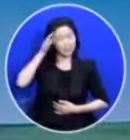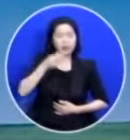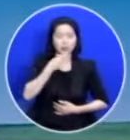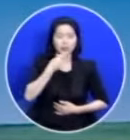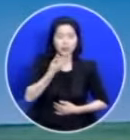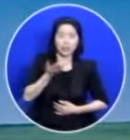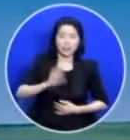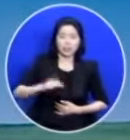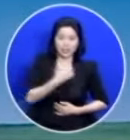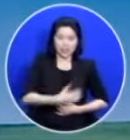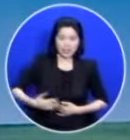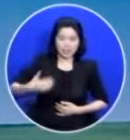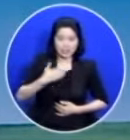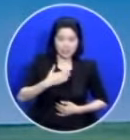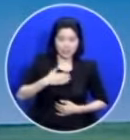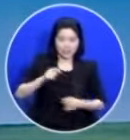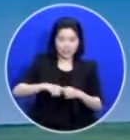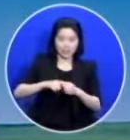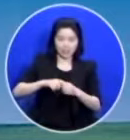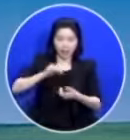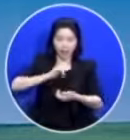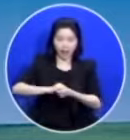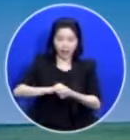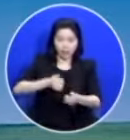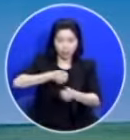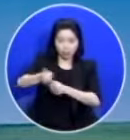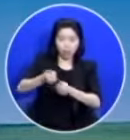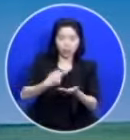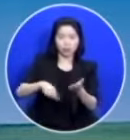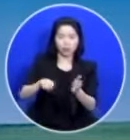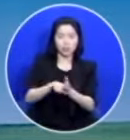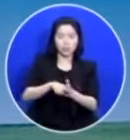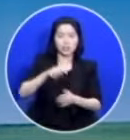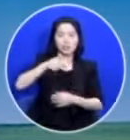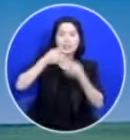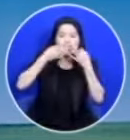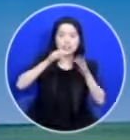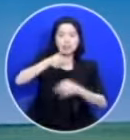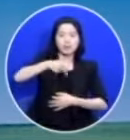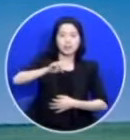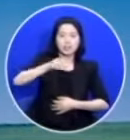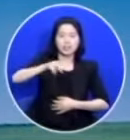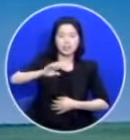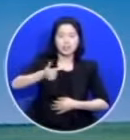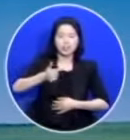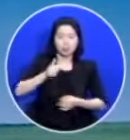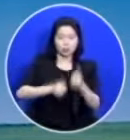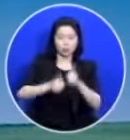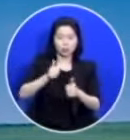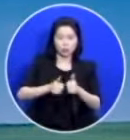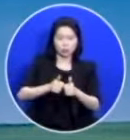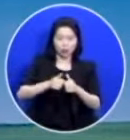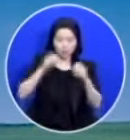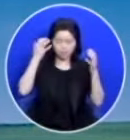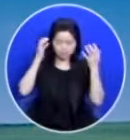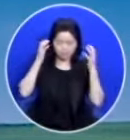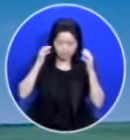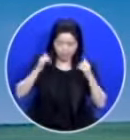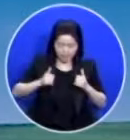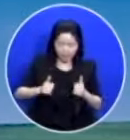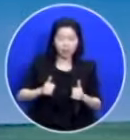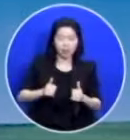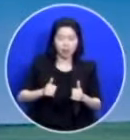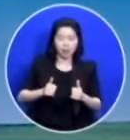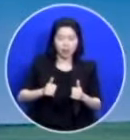한계를 극복하려고이 김지현 선수가 아주 피하는 노력을 했습니다 유럽 선수가 한발 뛸 때 자기는